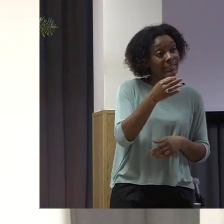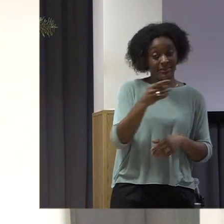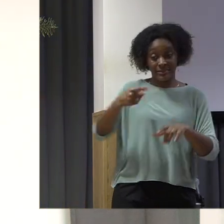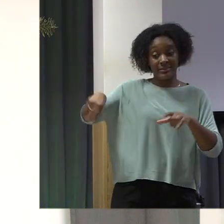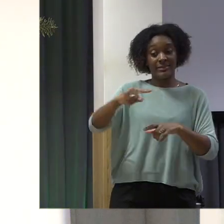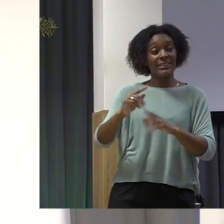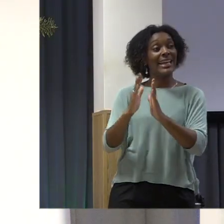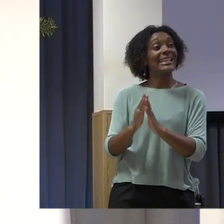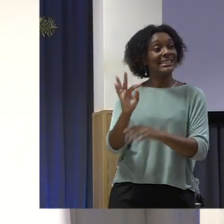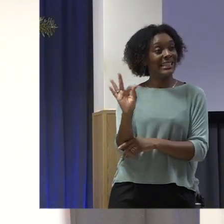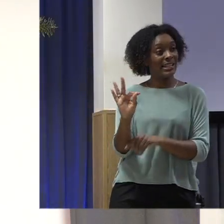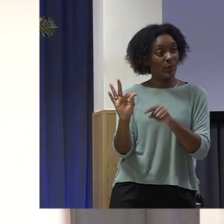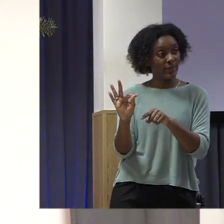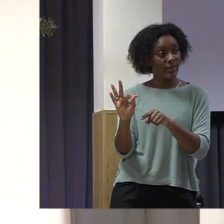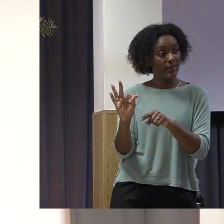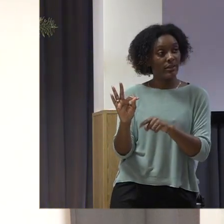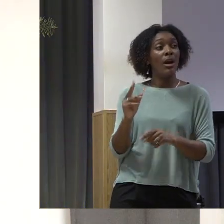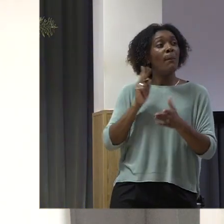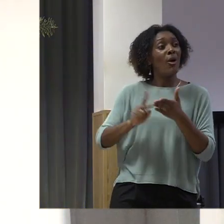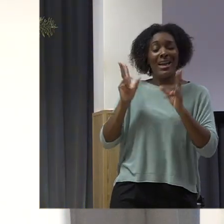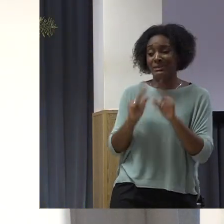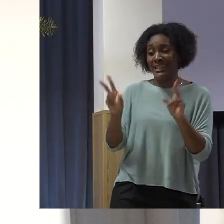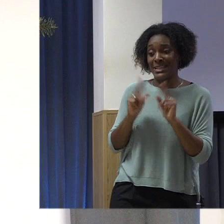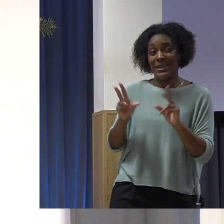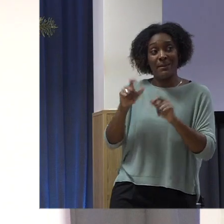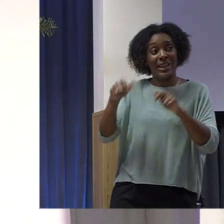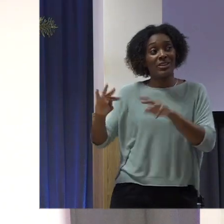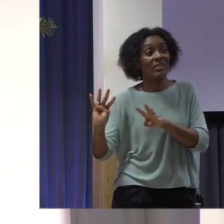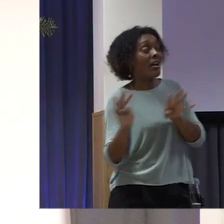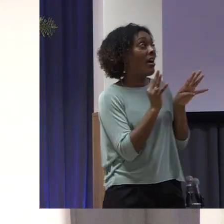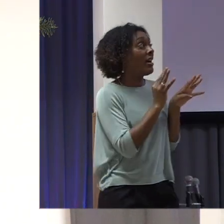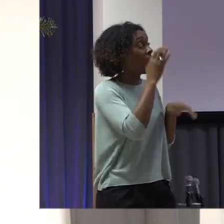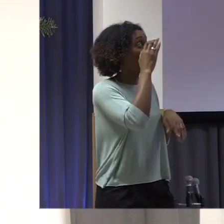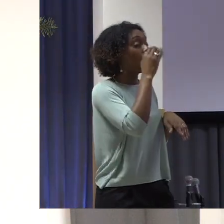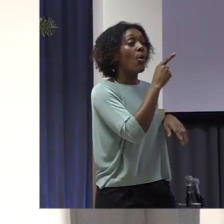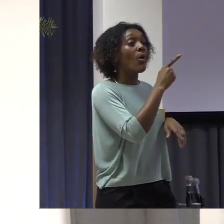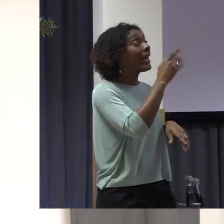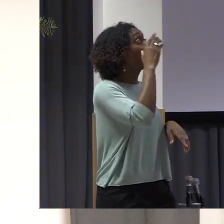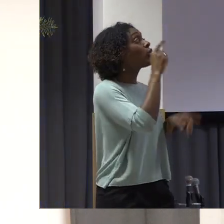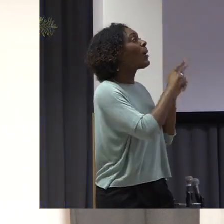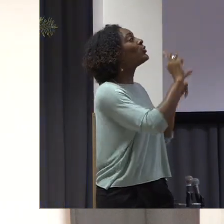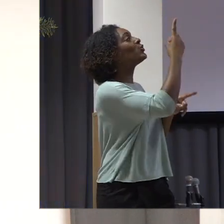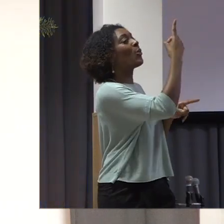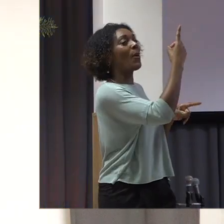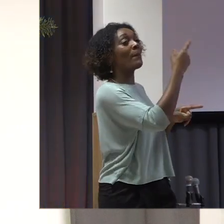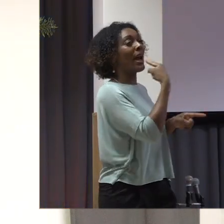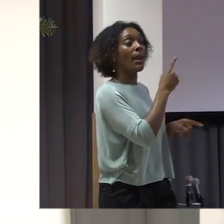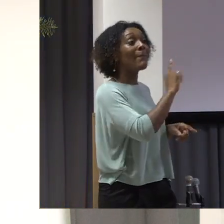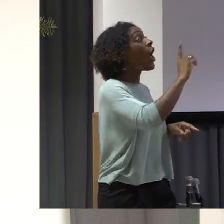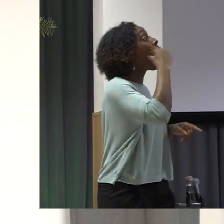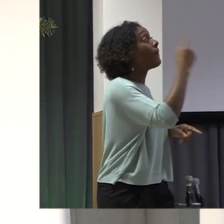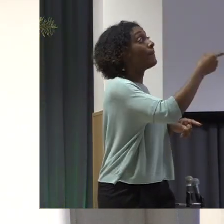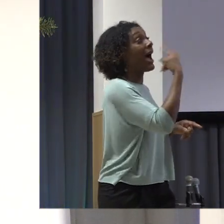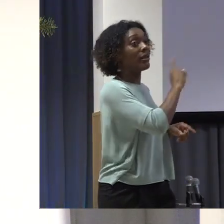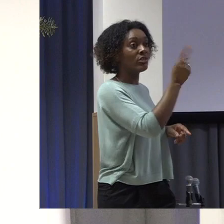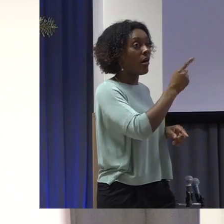mais comme la parole de Dieu qui agit en vous qui croyez. Vous